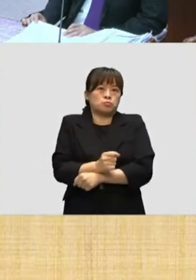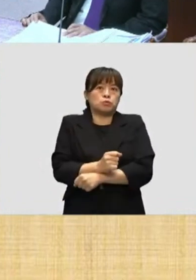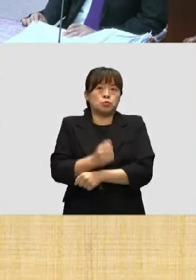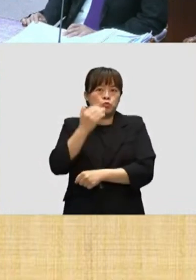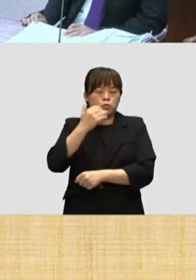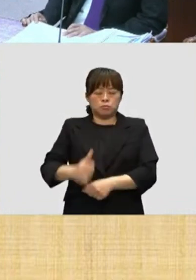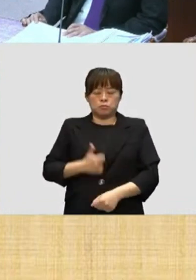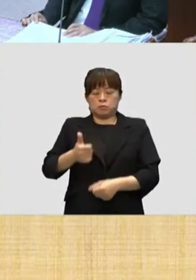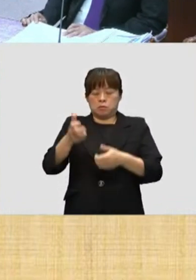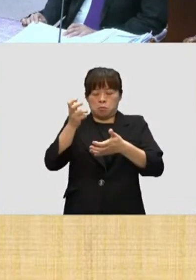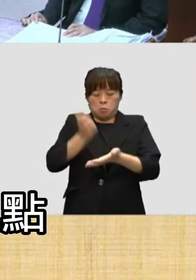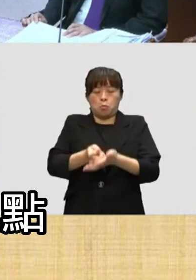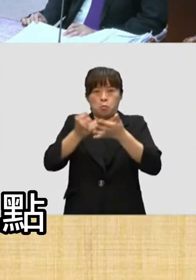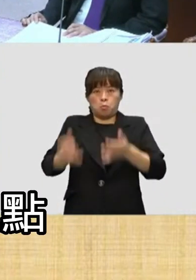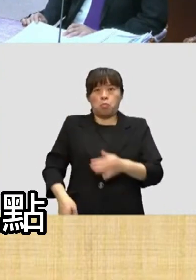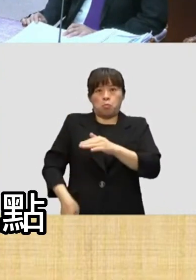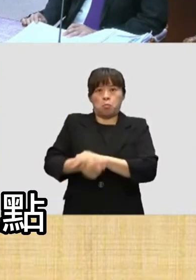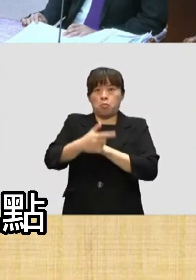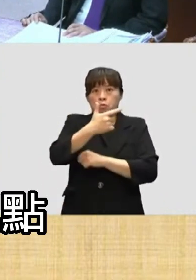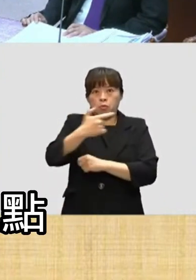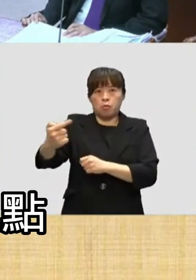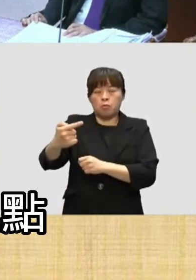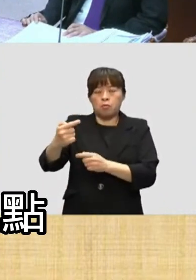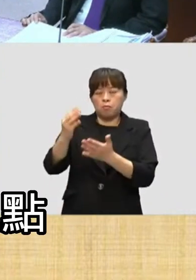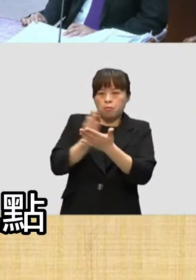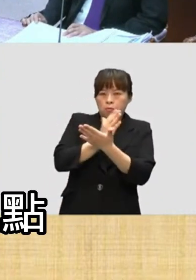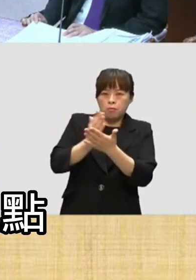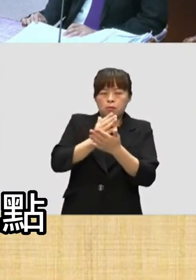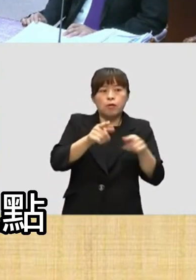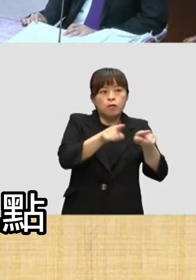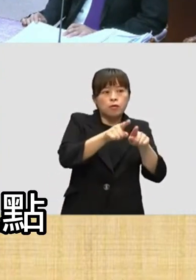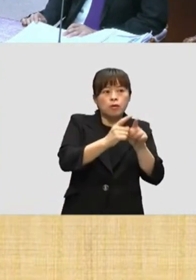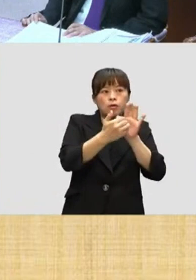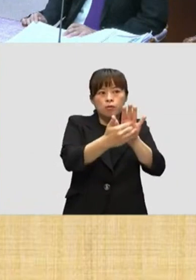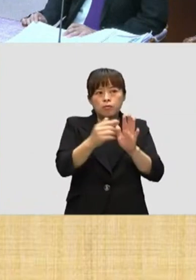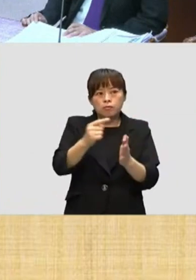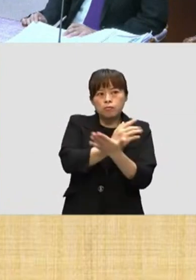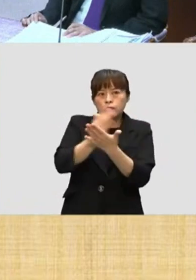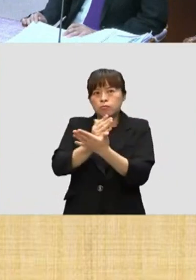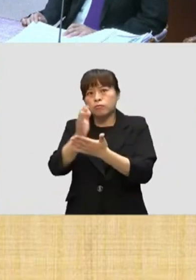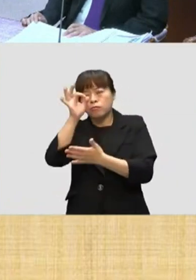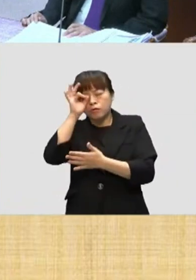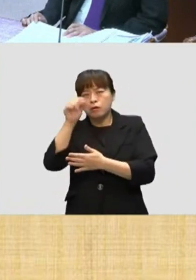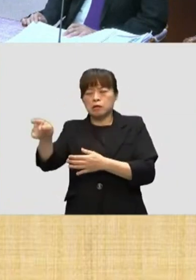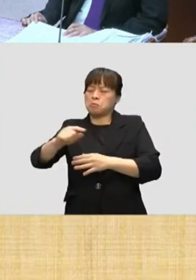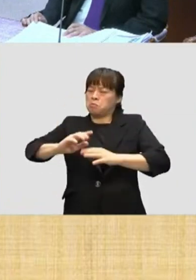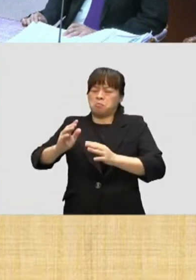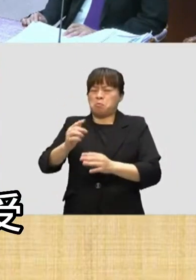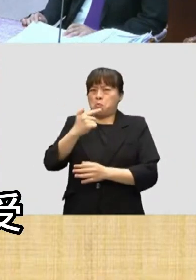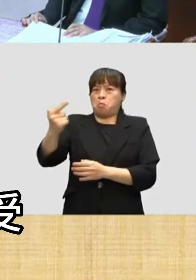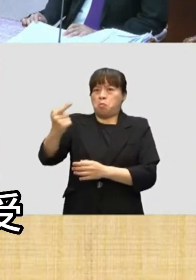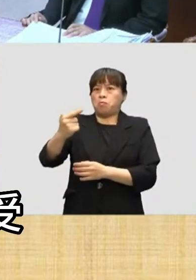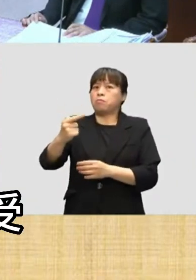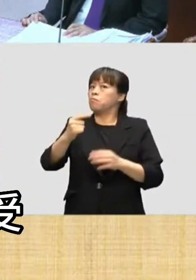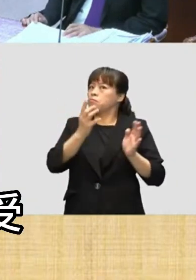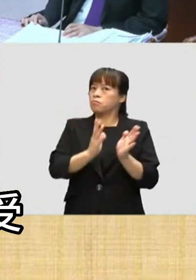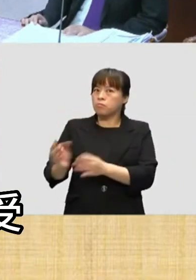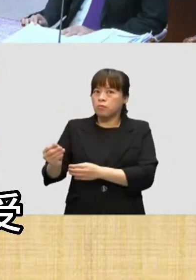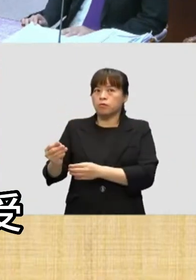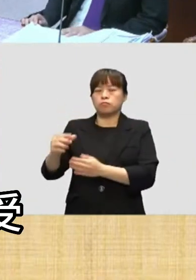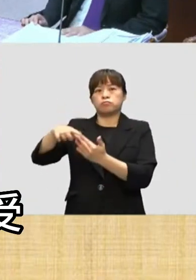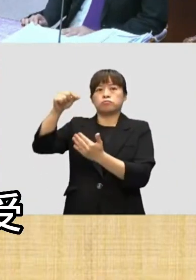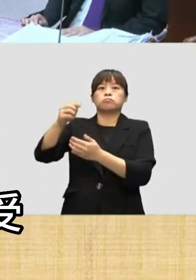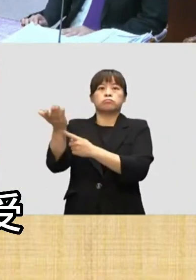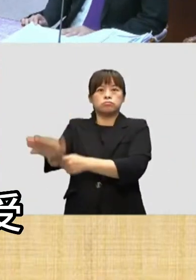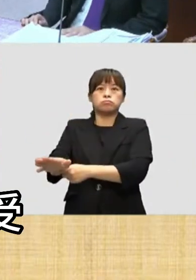责确实重大，且从罪行相当及一般依法观点认为极刑是不得不然，死刑的选